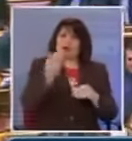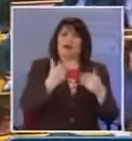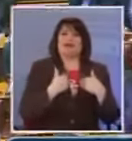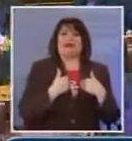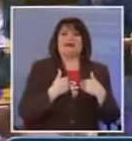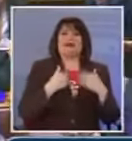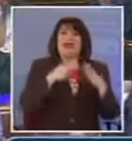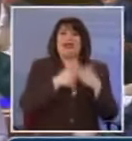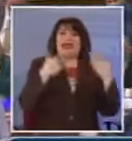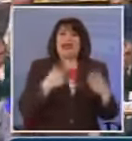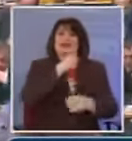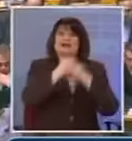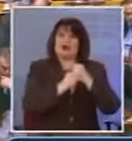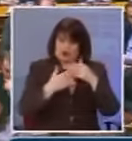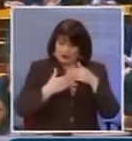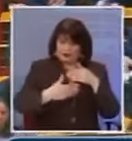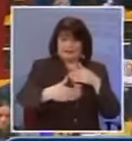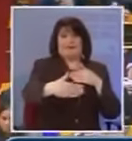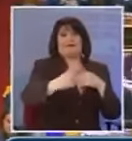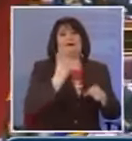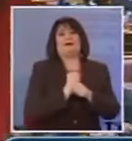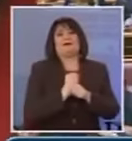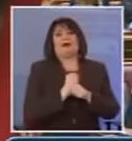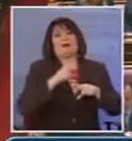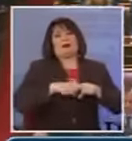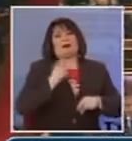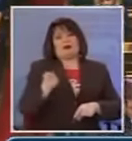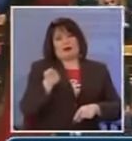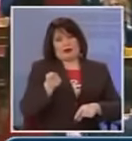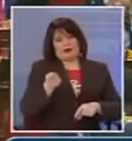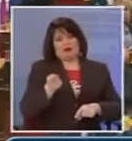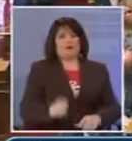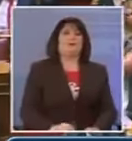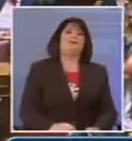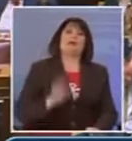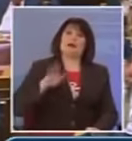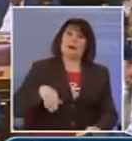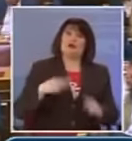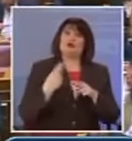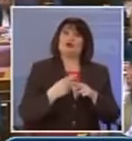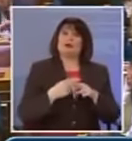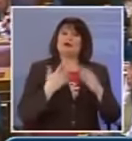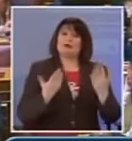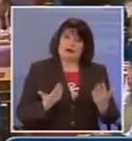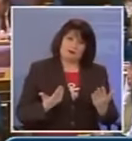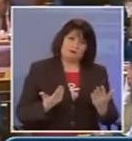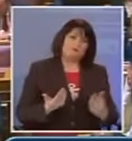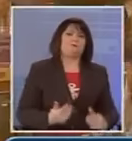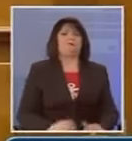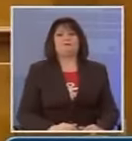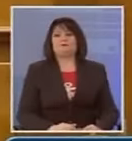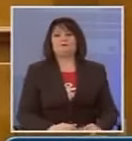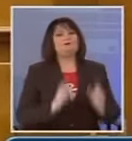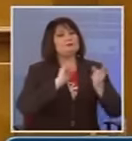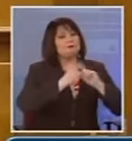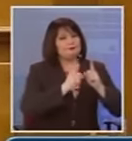από 16 χρόνια κατά μέσον όρο για το ελληνικό χρέος. Και τέλος το πιο σημαντικό. Στη